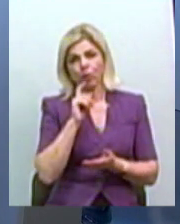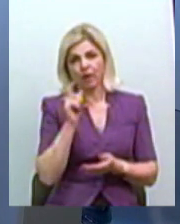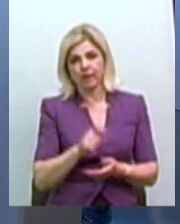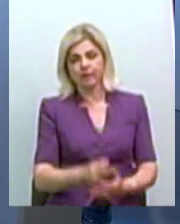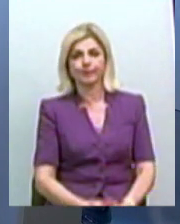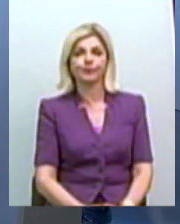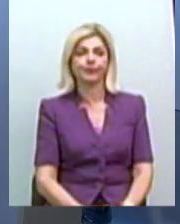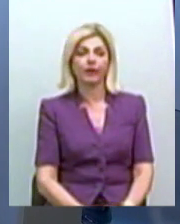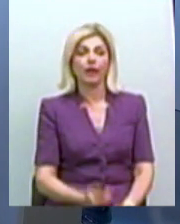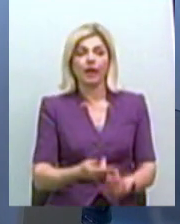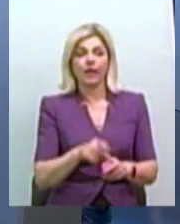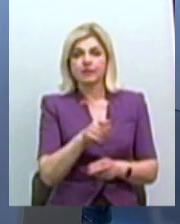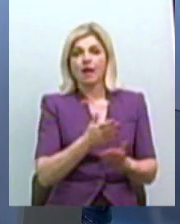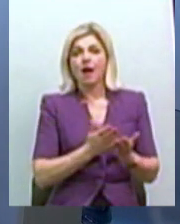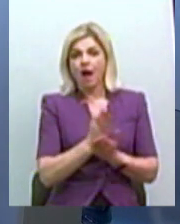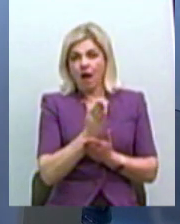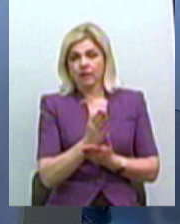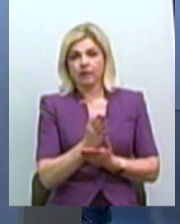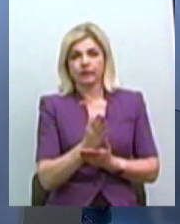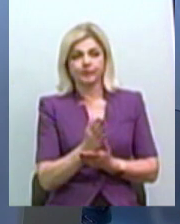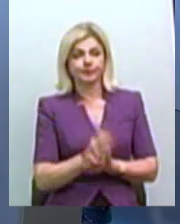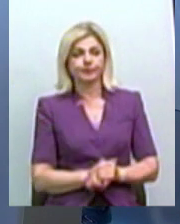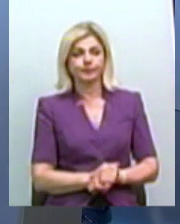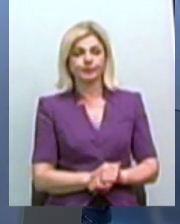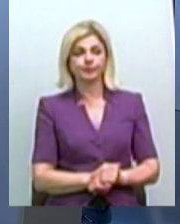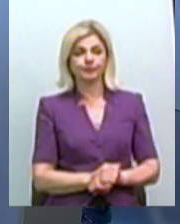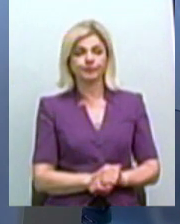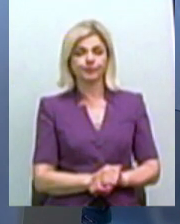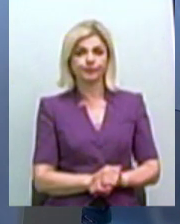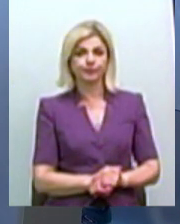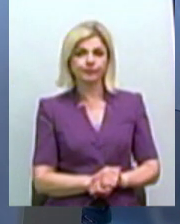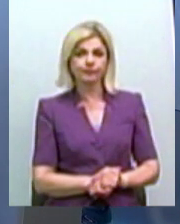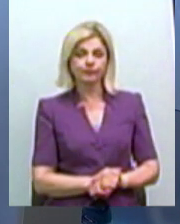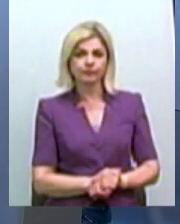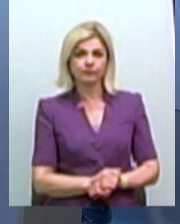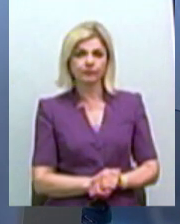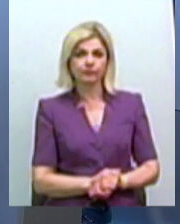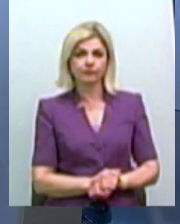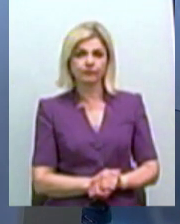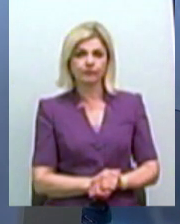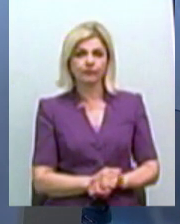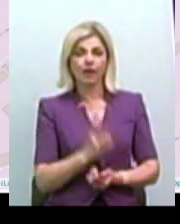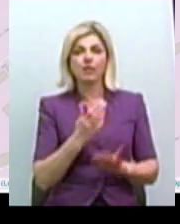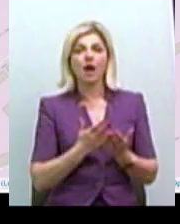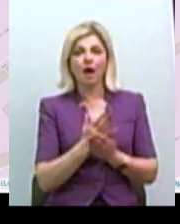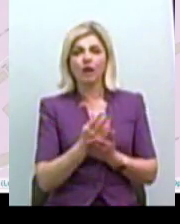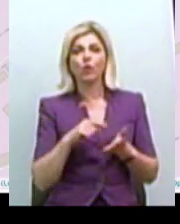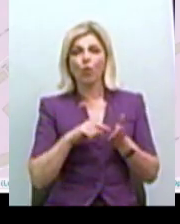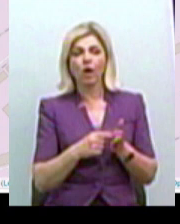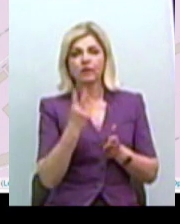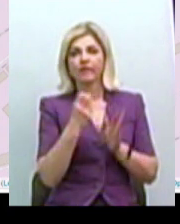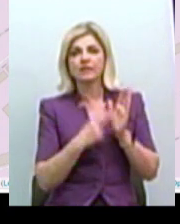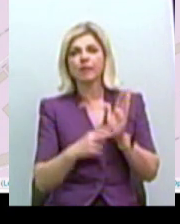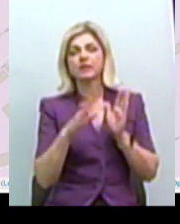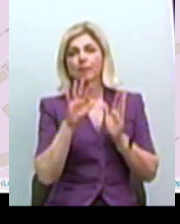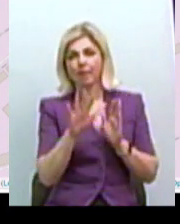На цій же карті, зараз попрошу колег показати другий і третій слайд, На карті вказано 275 контейнерів станом